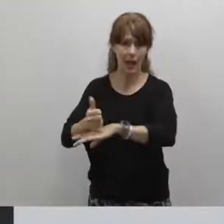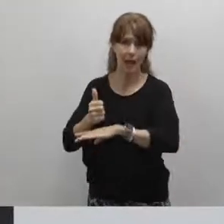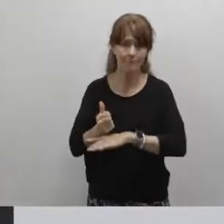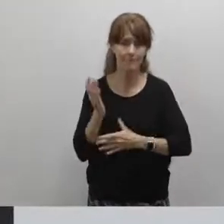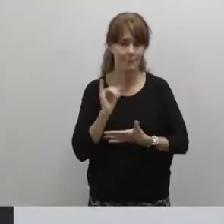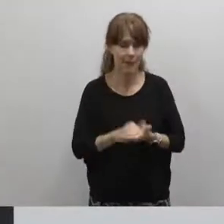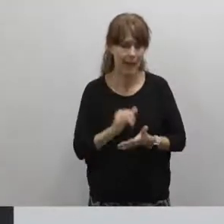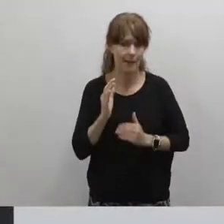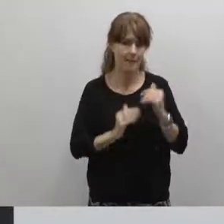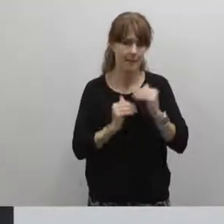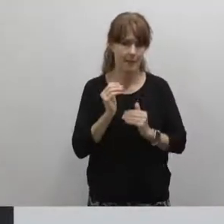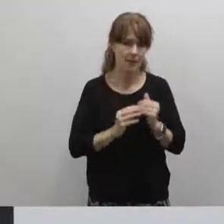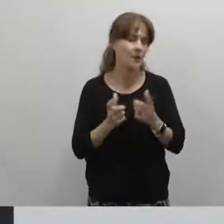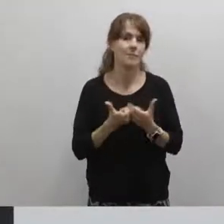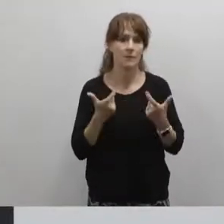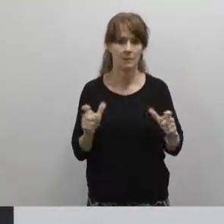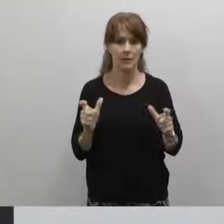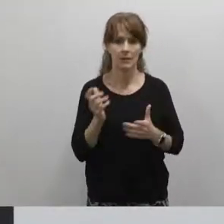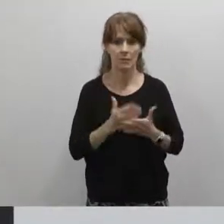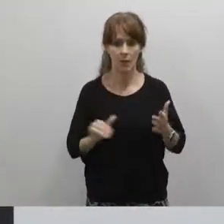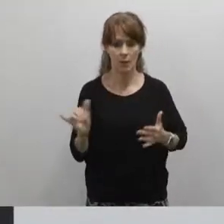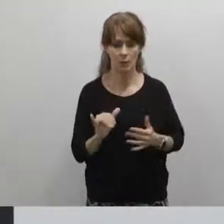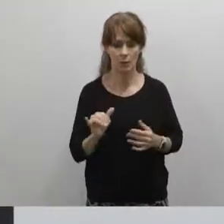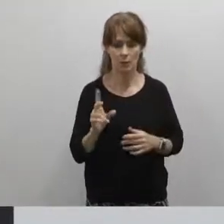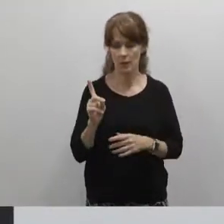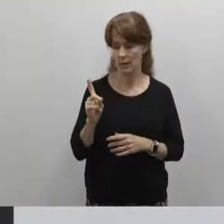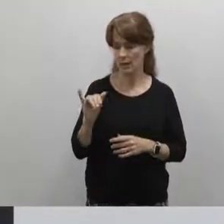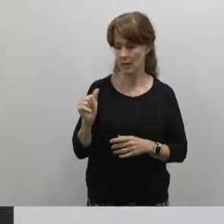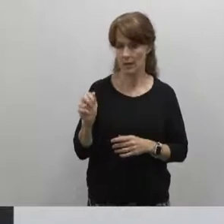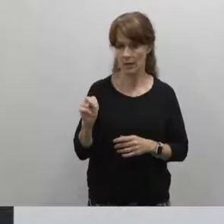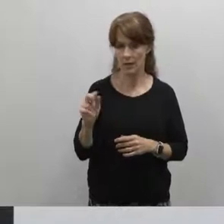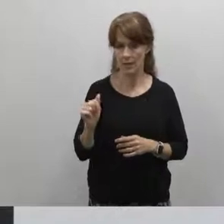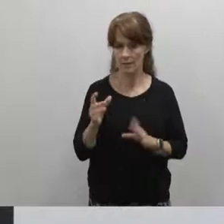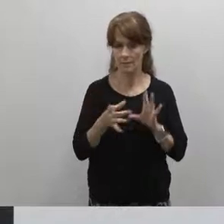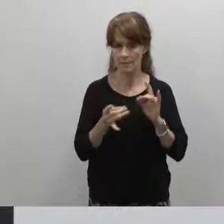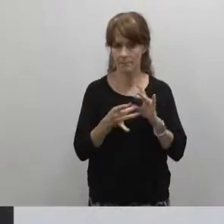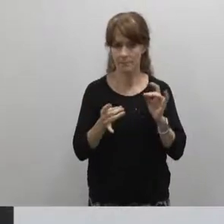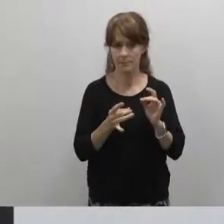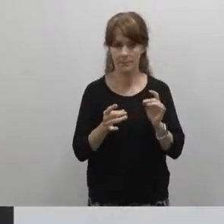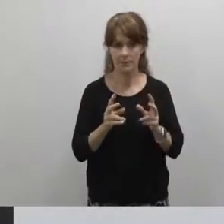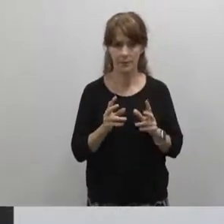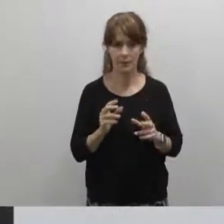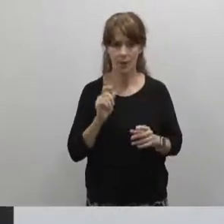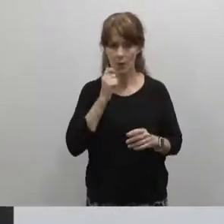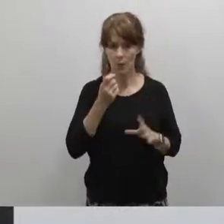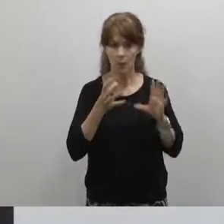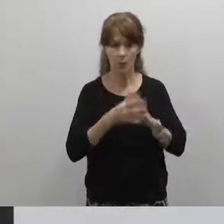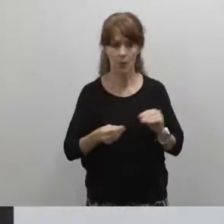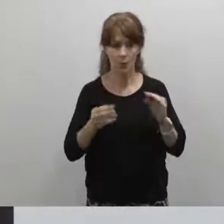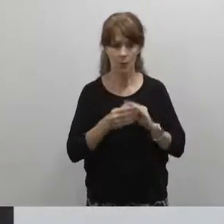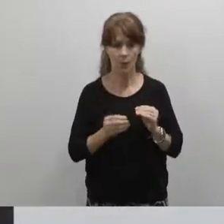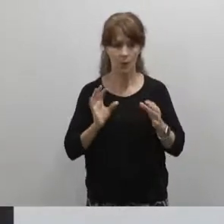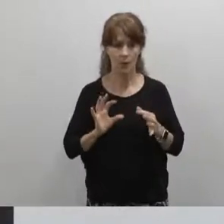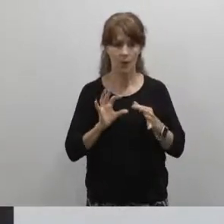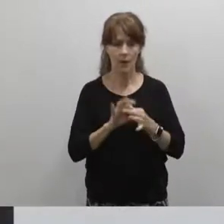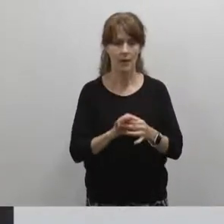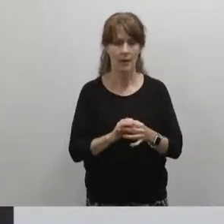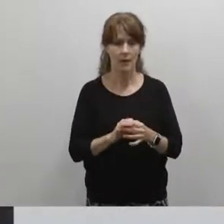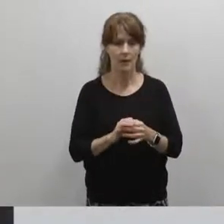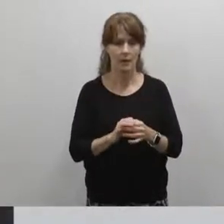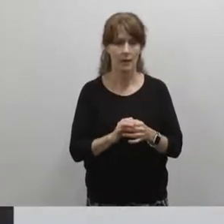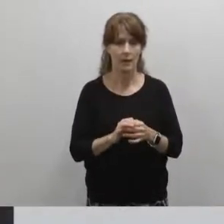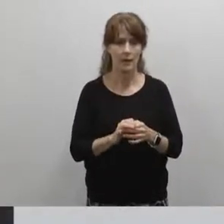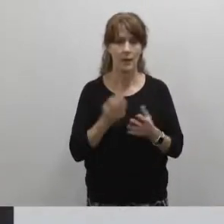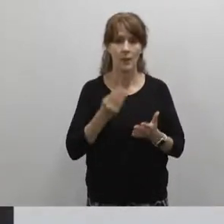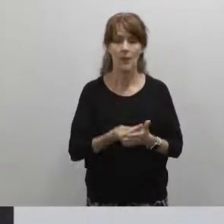cột cung đừng tro trong vi đôi chỉ cái lại bắt chụp thầm mò yên chân chân đào mà đừng bị chạm mạnh na đôi đại na bàn cột bàn vậy cột bàn lực là